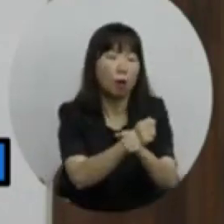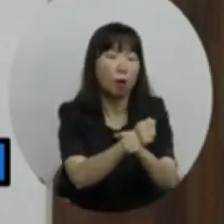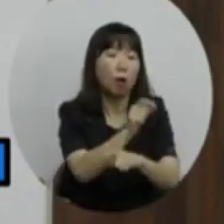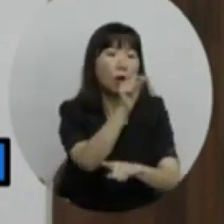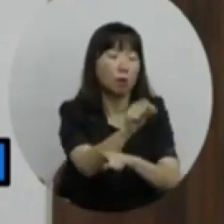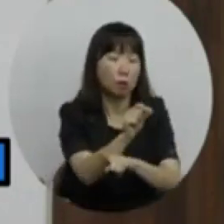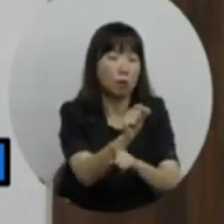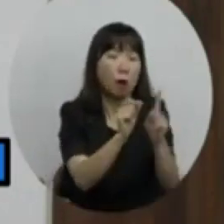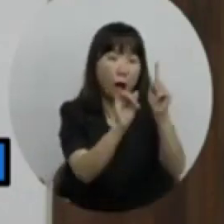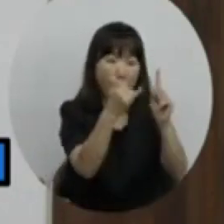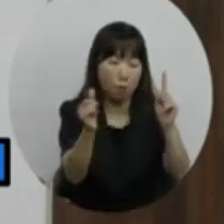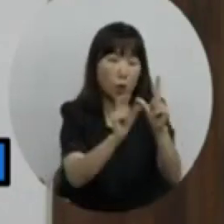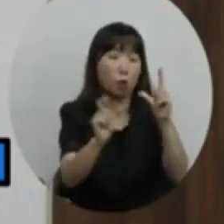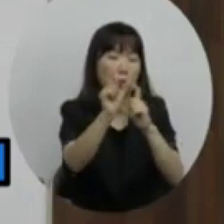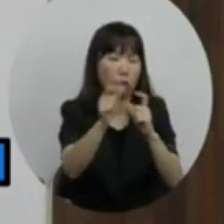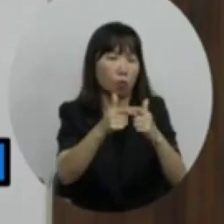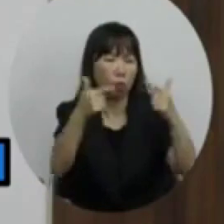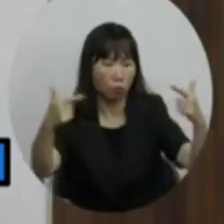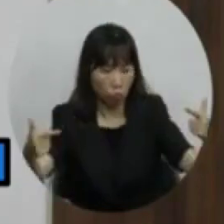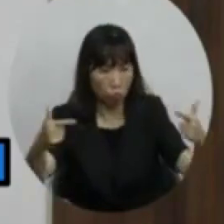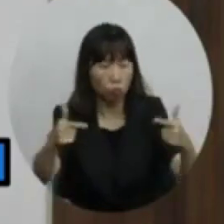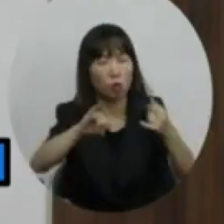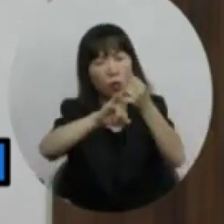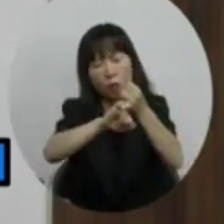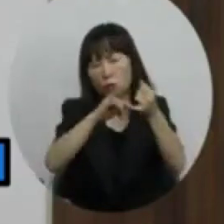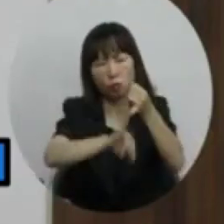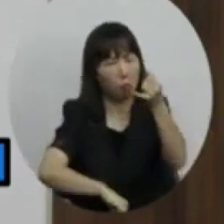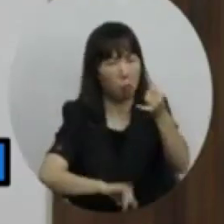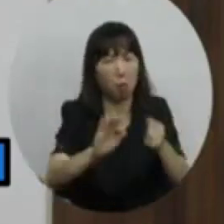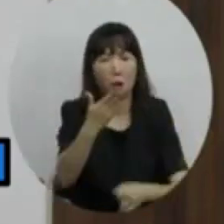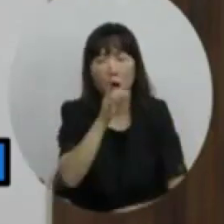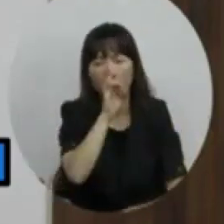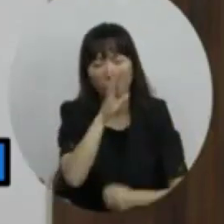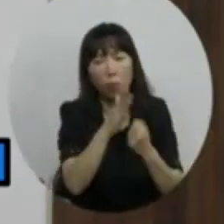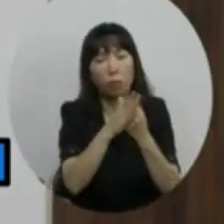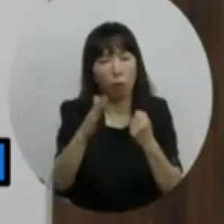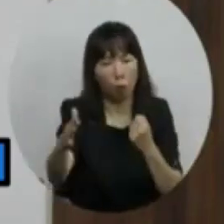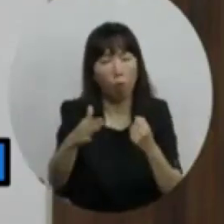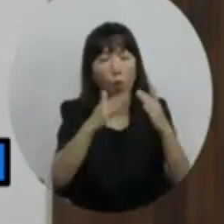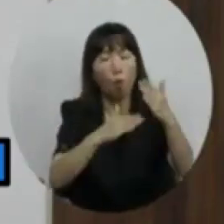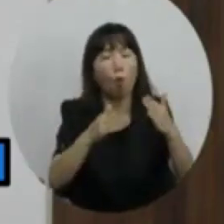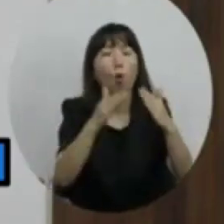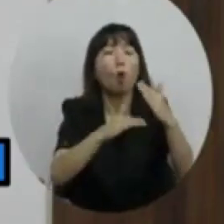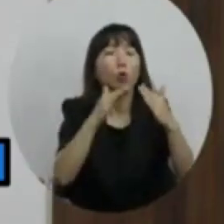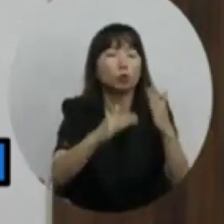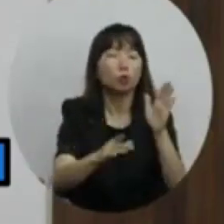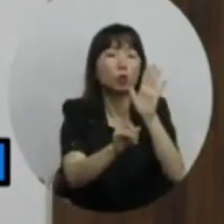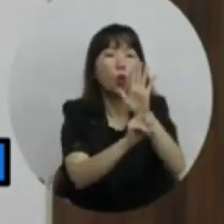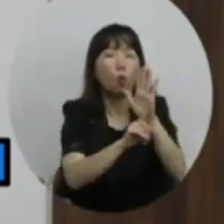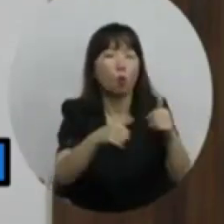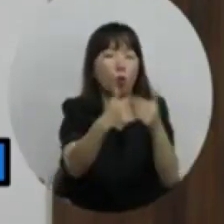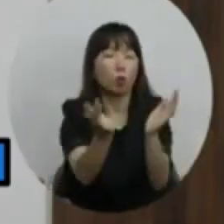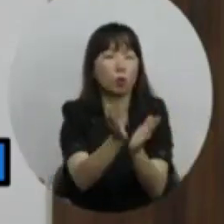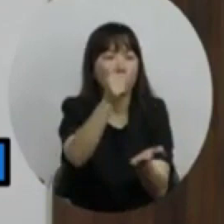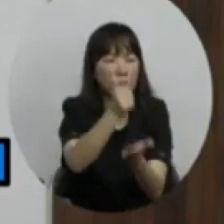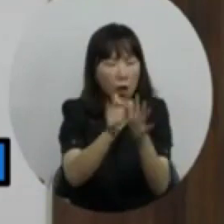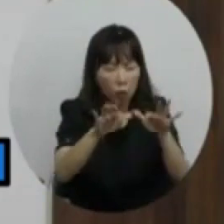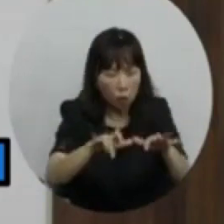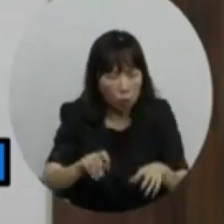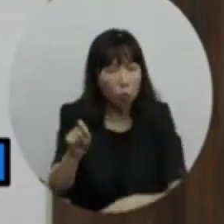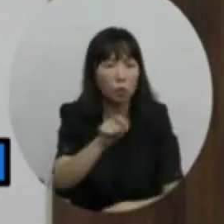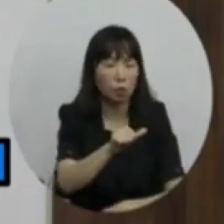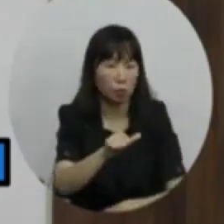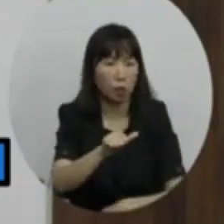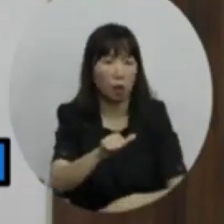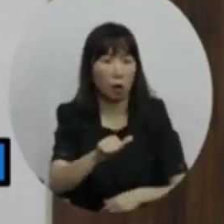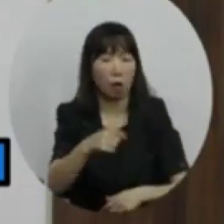인력 지원에 대한 약속도 지키지 않아 지금은 정책 홍보팀장이 속기사 업무도 겸하고 있는데 의회 사무과